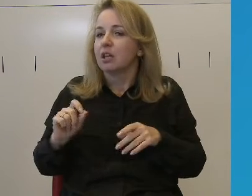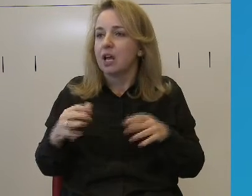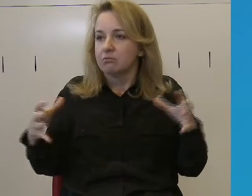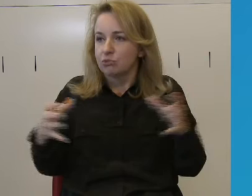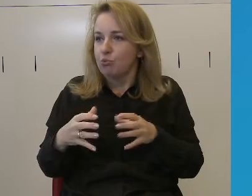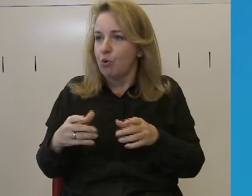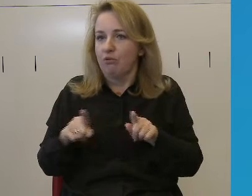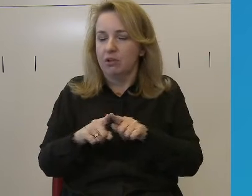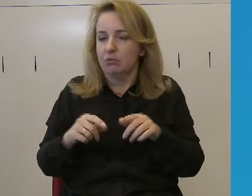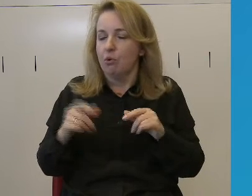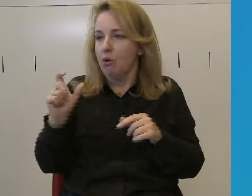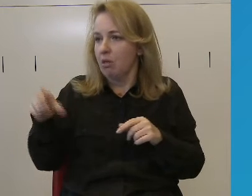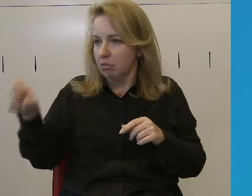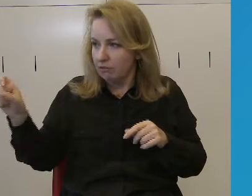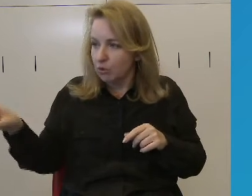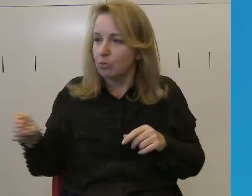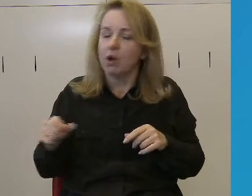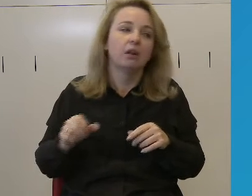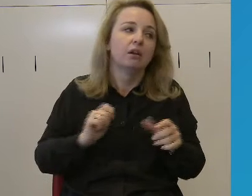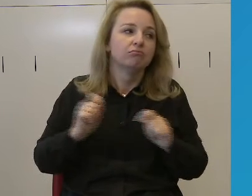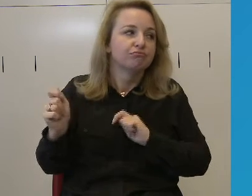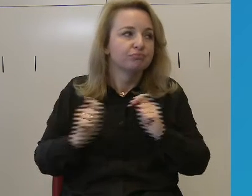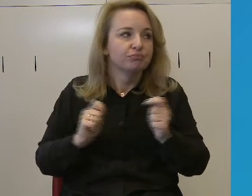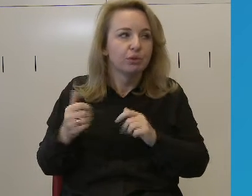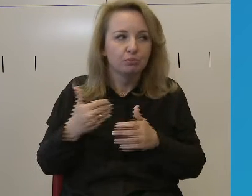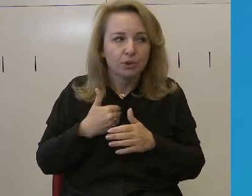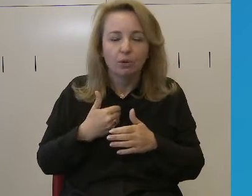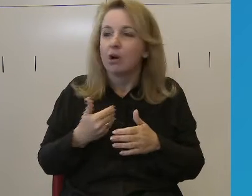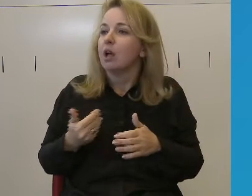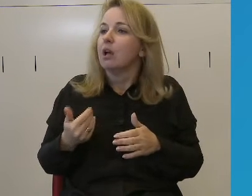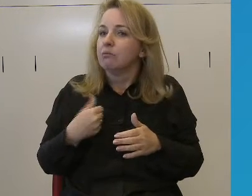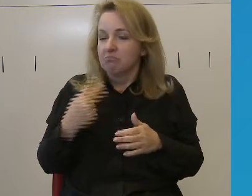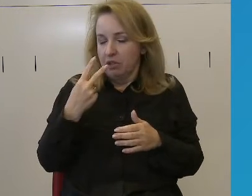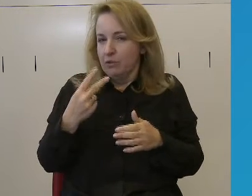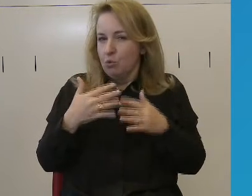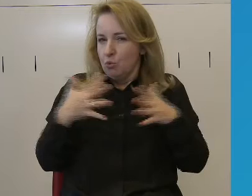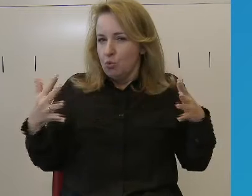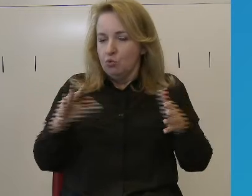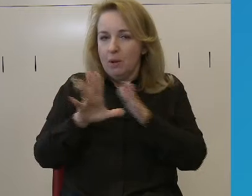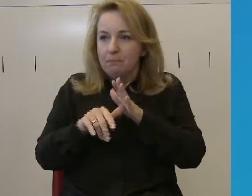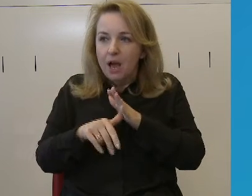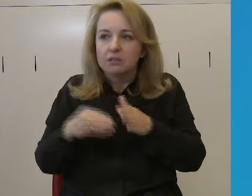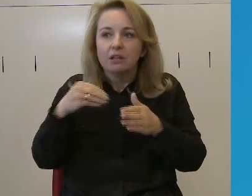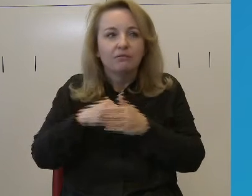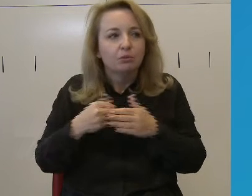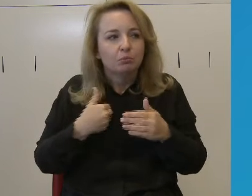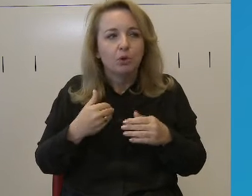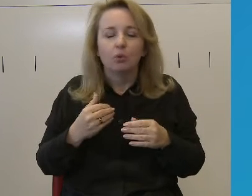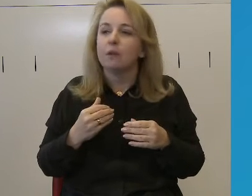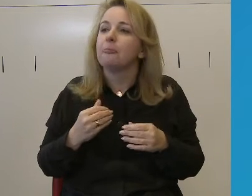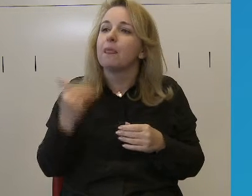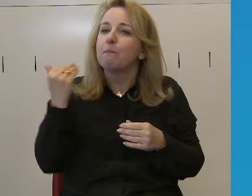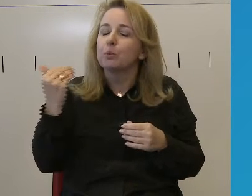indywidualny. Mieliśmy możliwość poznać przykłady z dużych miast, gdzie wprowadza się publiczny